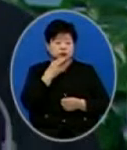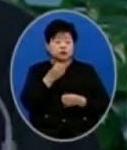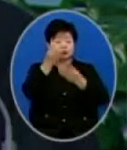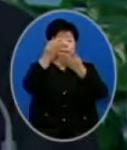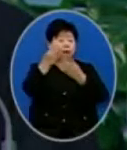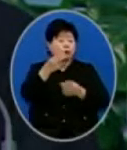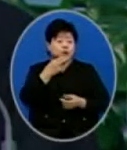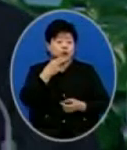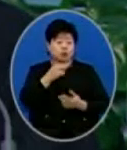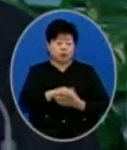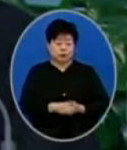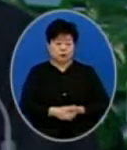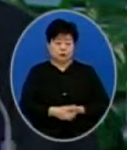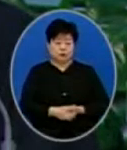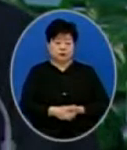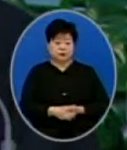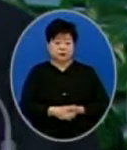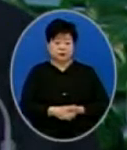축복이었습니다